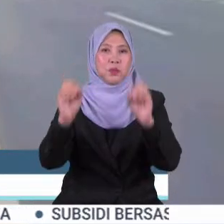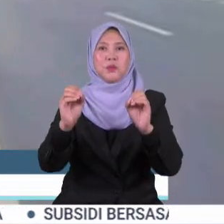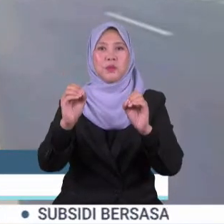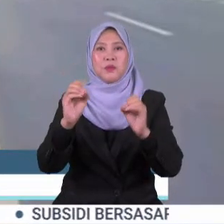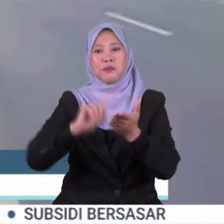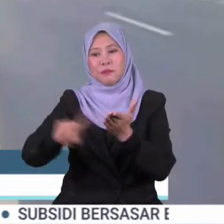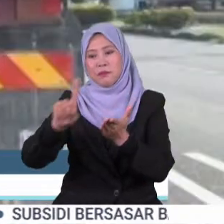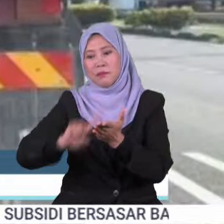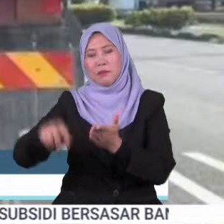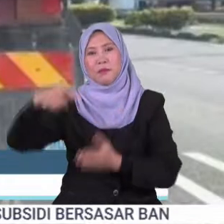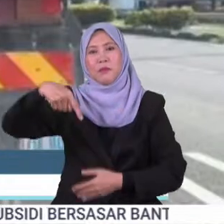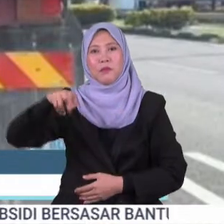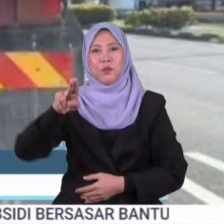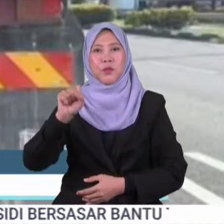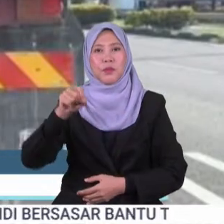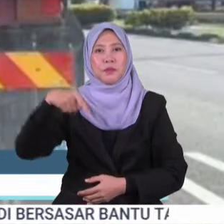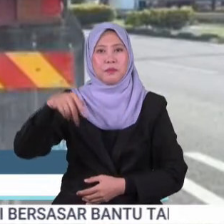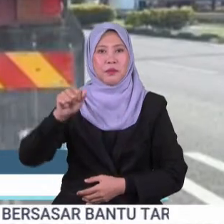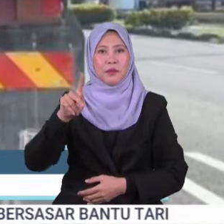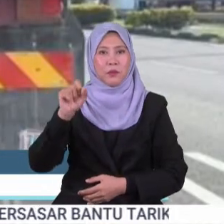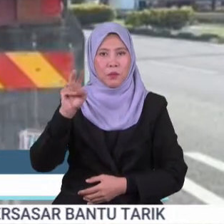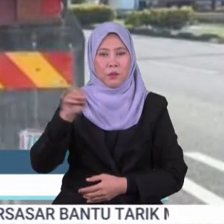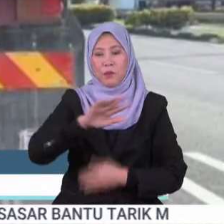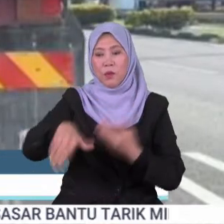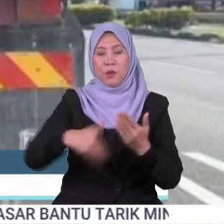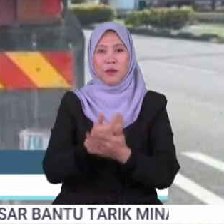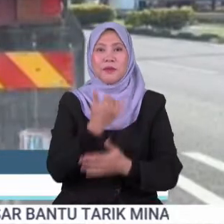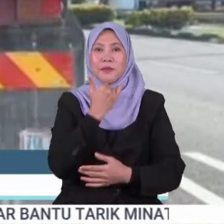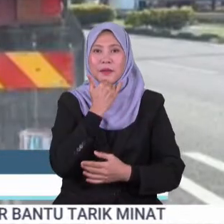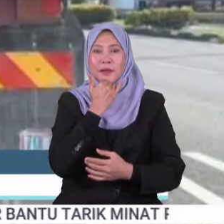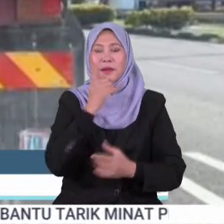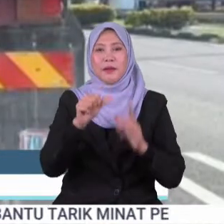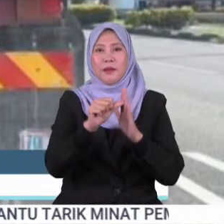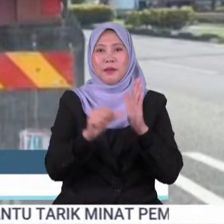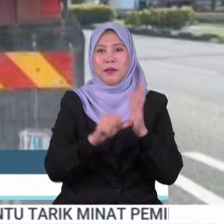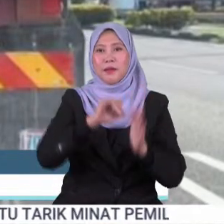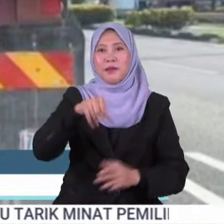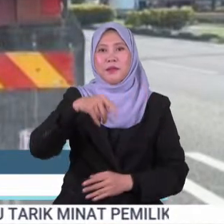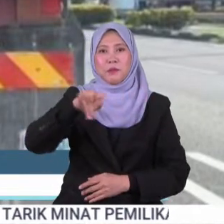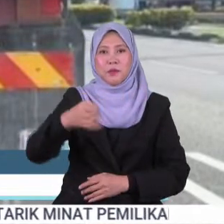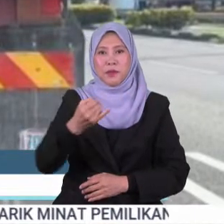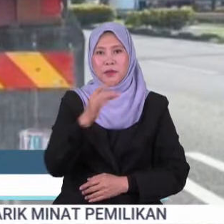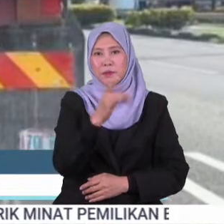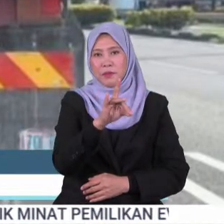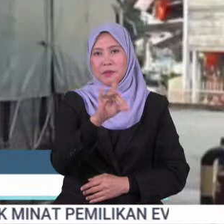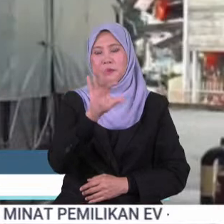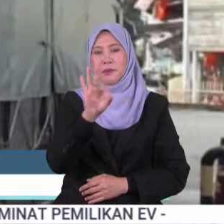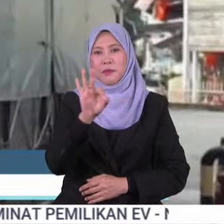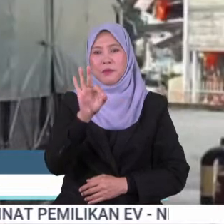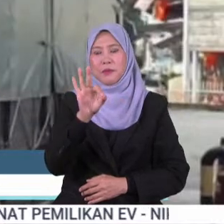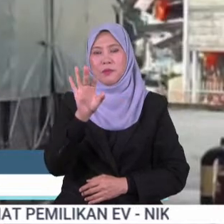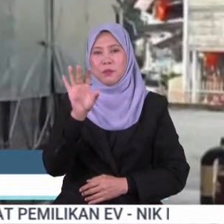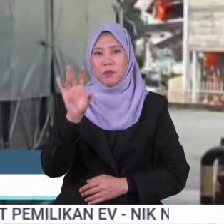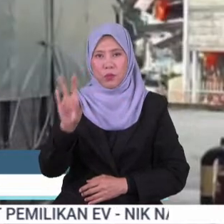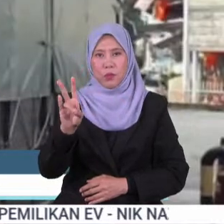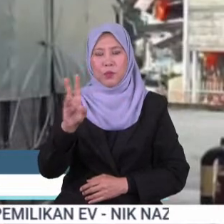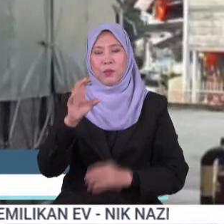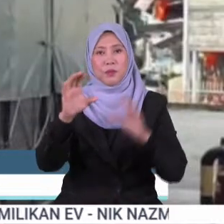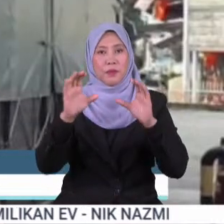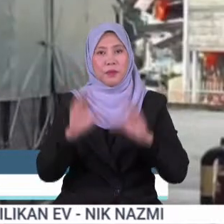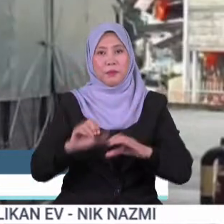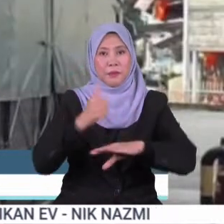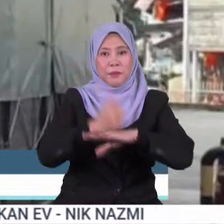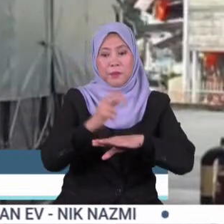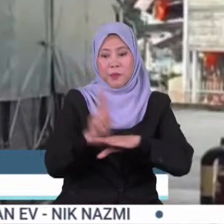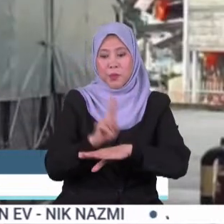perakuan pemeriksaan Puspakom. Kesemua kesalahan di bawah Akta Pengangkutan Jalan APJ 1987, Kaedah-Kaedah Pembinaan